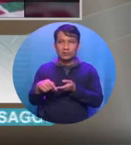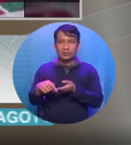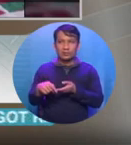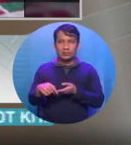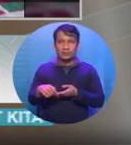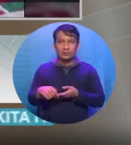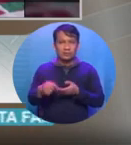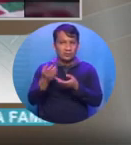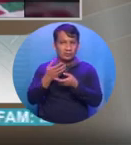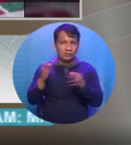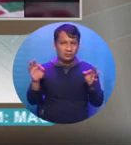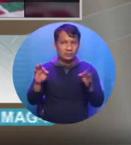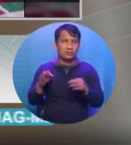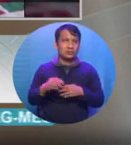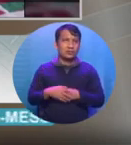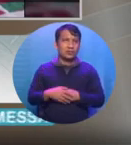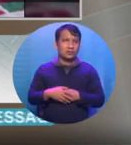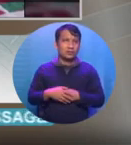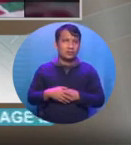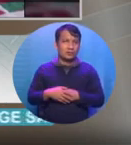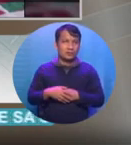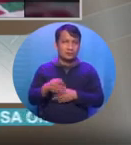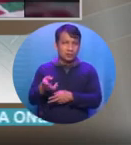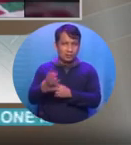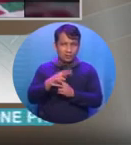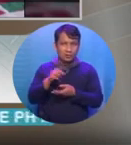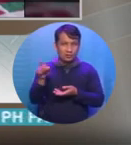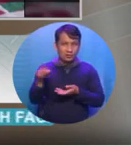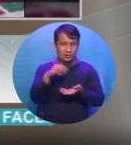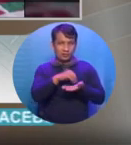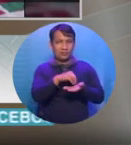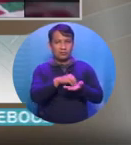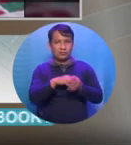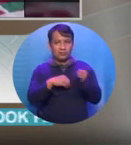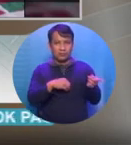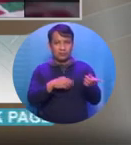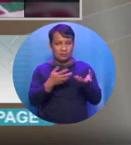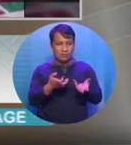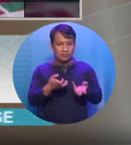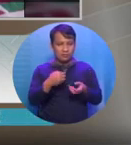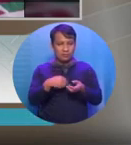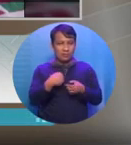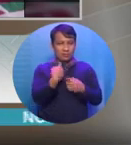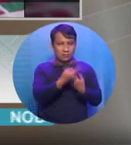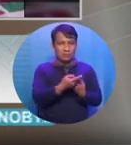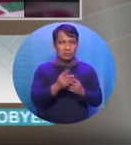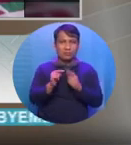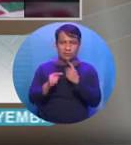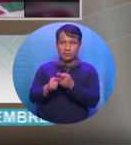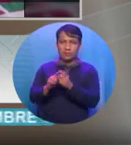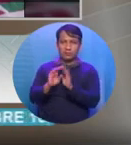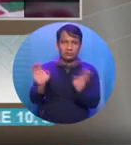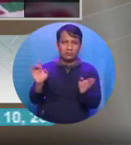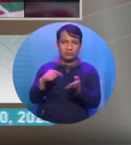po, libre na daw po yun. Hiniram mo, nangutang ka. Tapos ngayon, opo, sabi niya, wag nang bayaran.